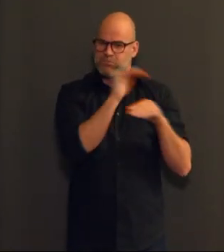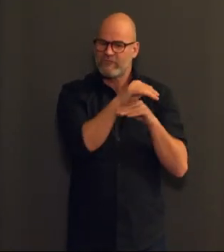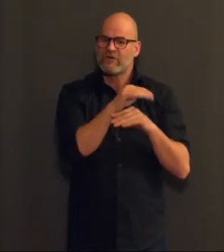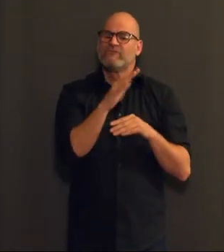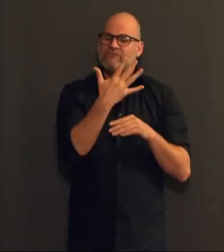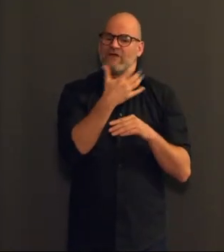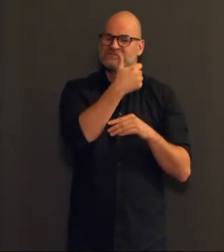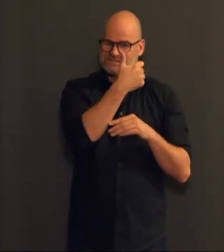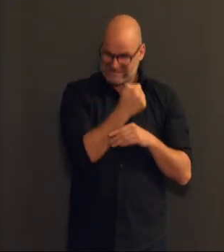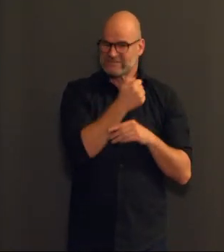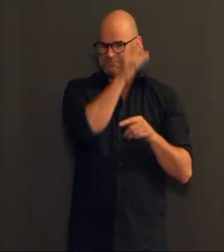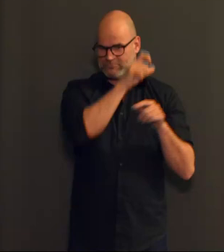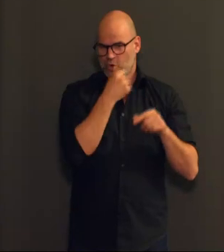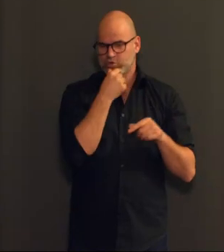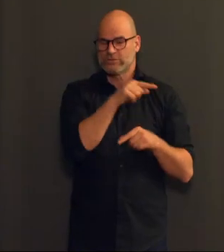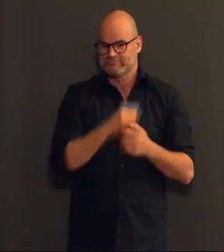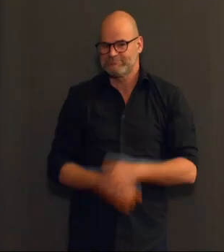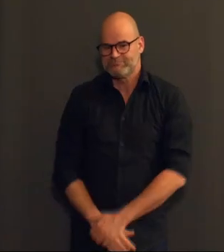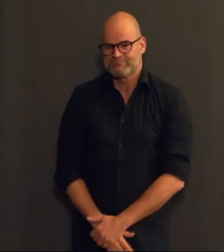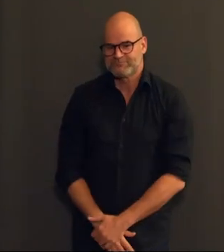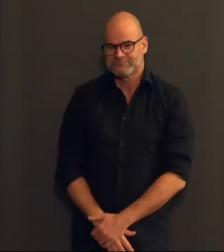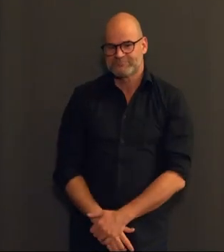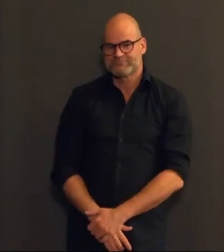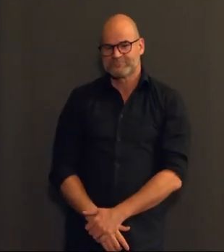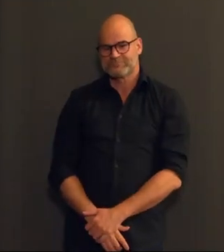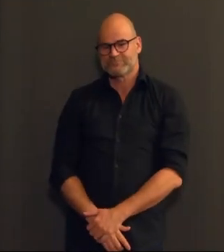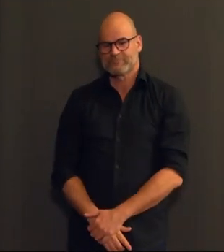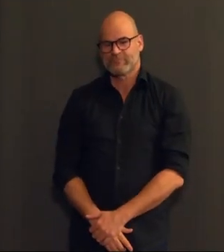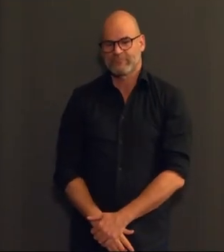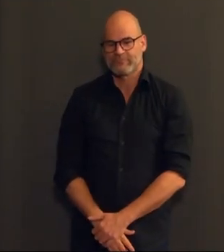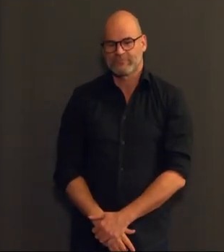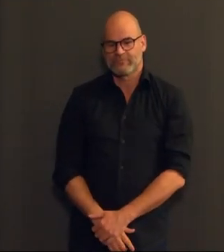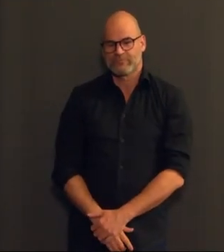in te schrijven als jouw leeftijdsgroep aan de beurt is.